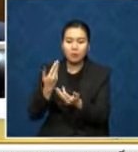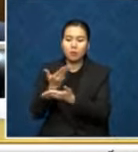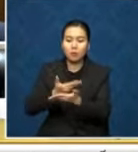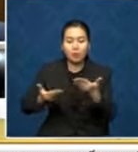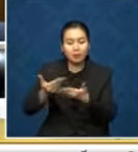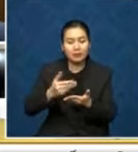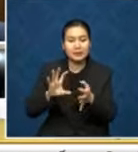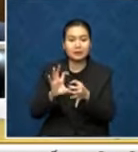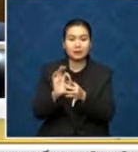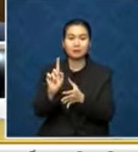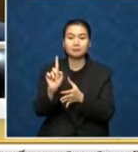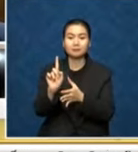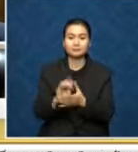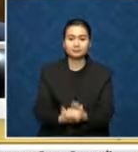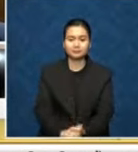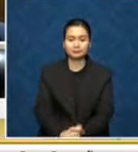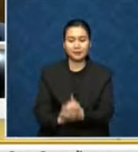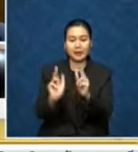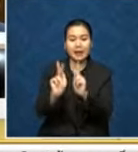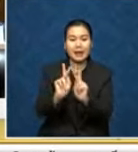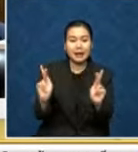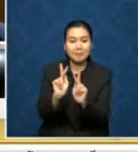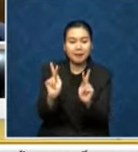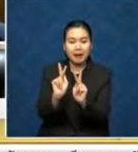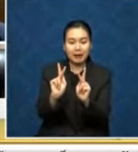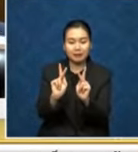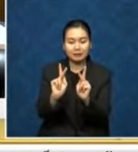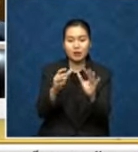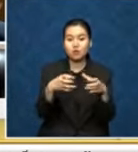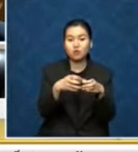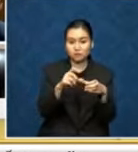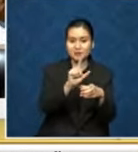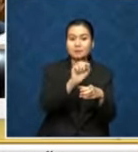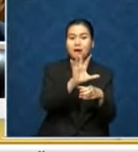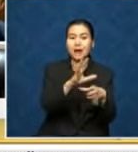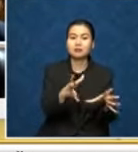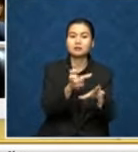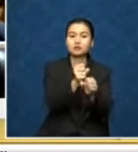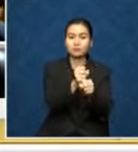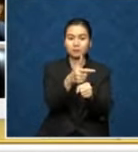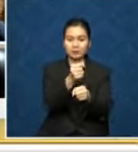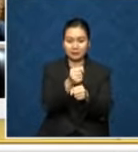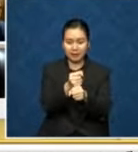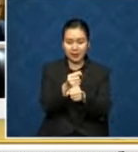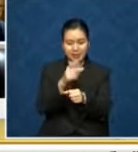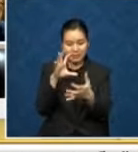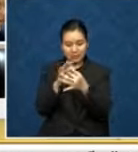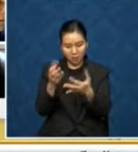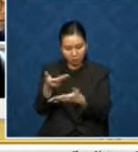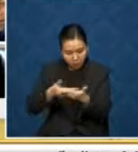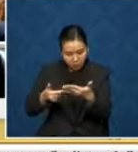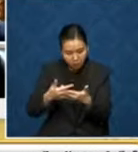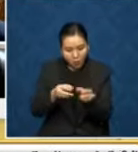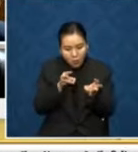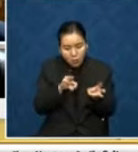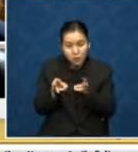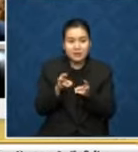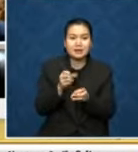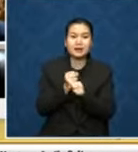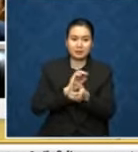นะครับในส่วนของกรรมาธิการชุดที่25เขาได้สรุปผลการศึกษาแล้วก็แนวทางออก